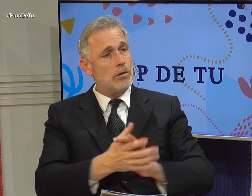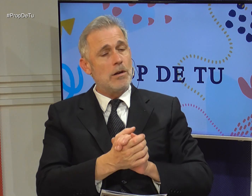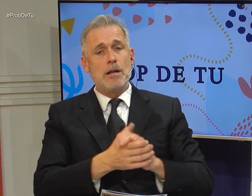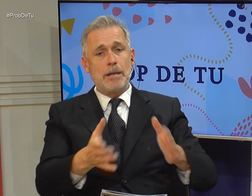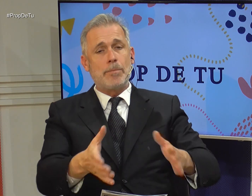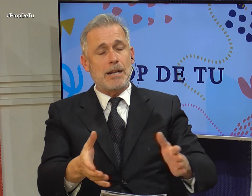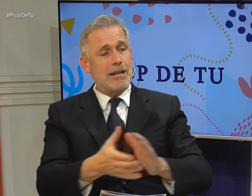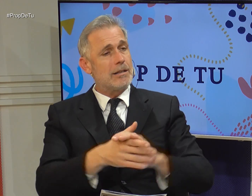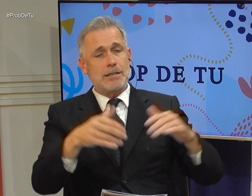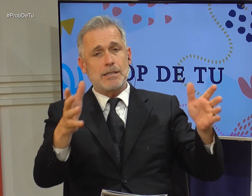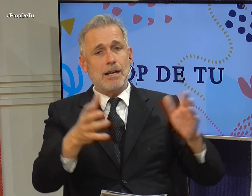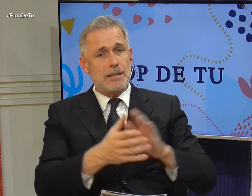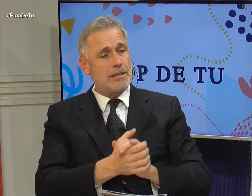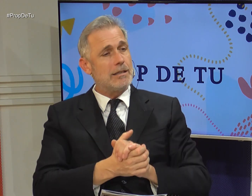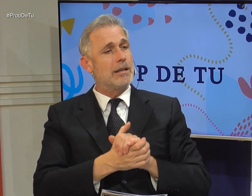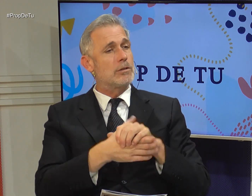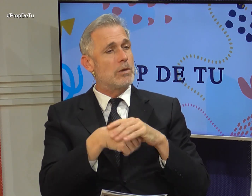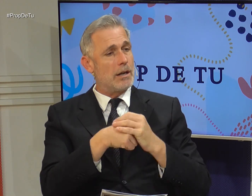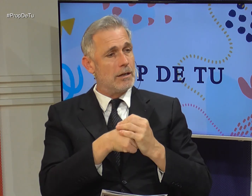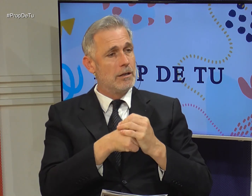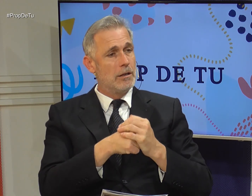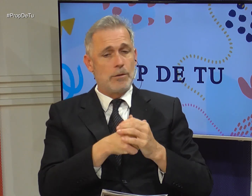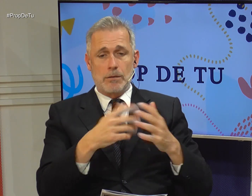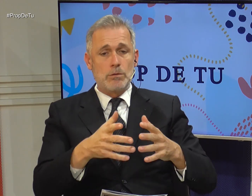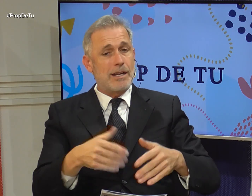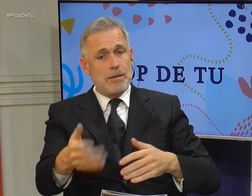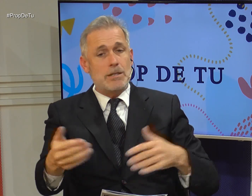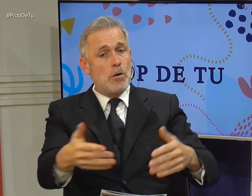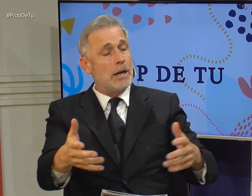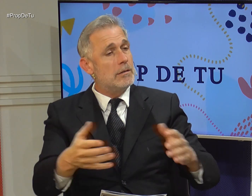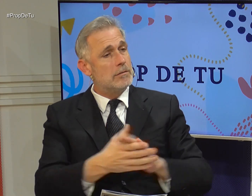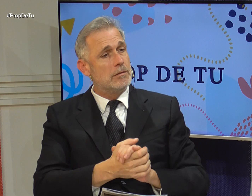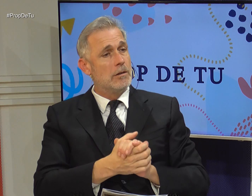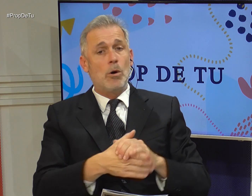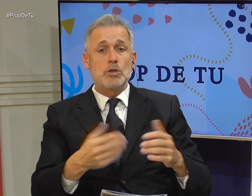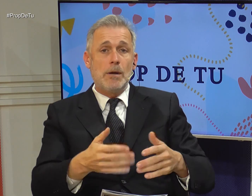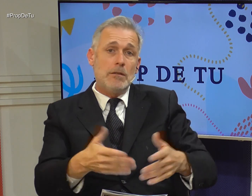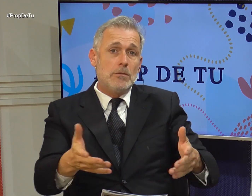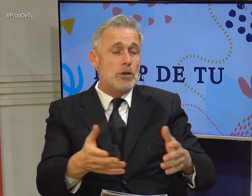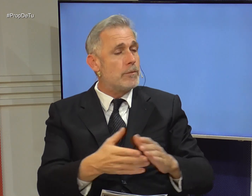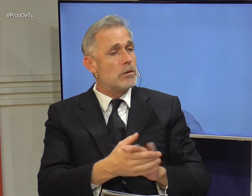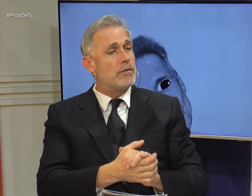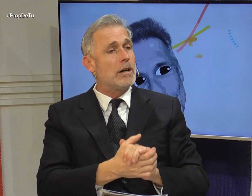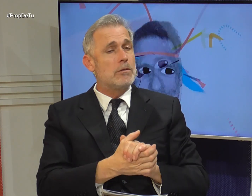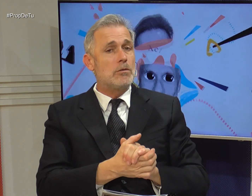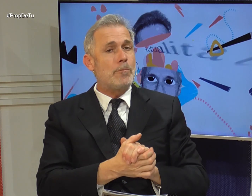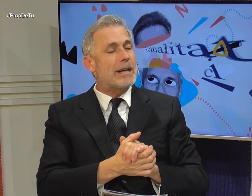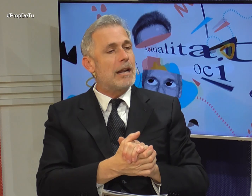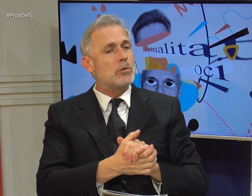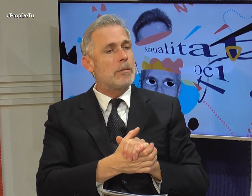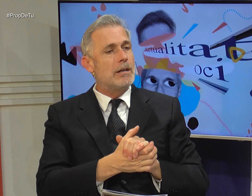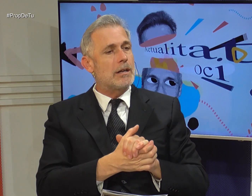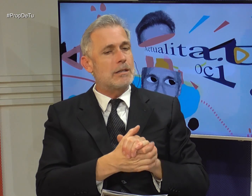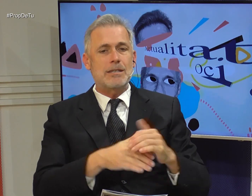una reunió per a parlar, en aquest cas, l'agenda asturiana. Però resulta que els demés no van, o si van, no